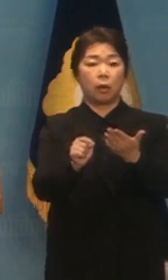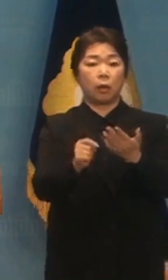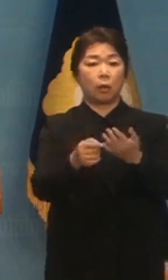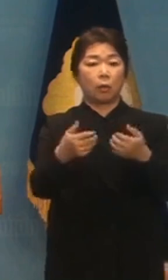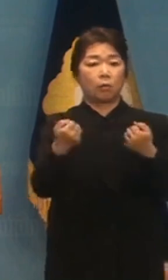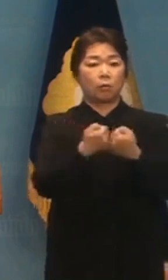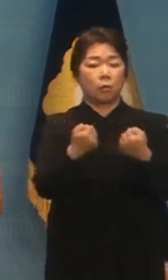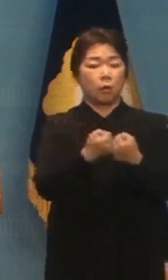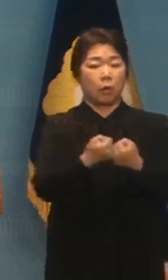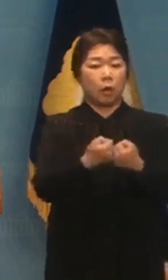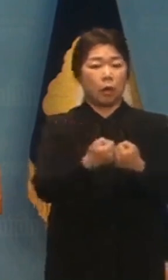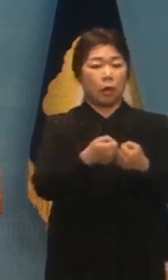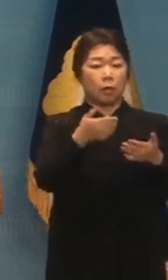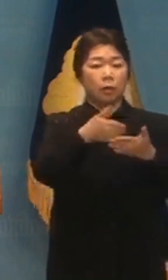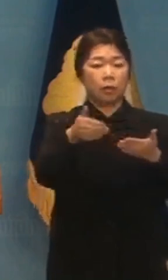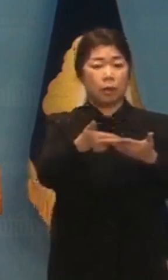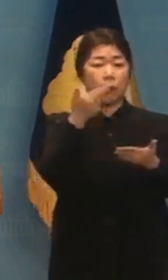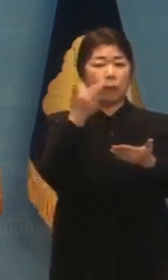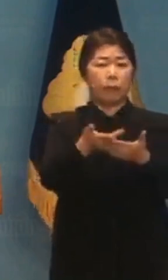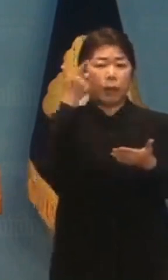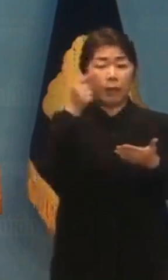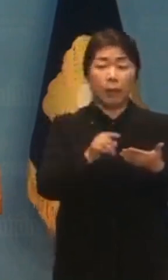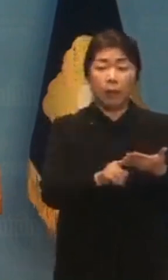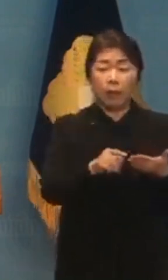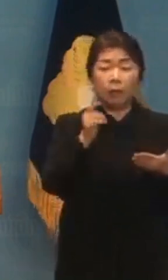다 우연으로 볼 수 있겠습니까?